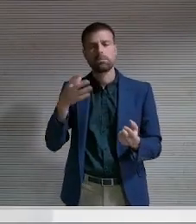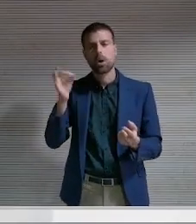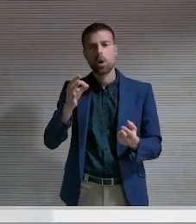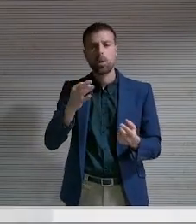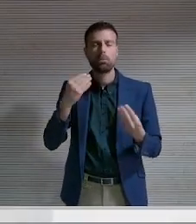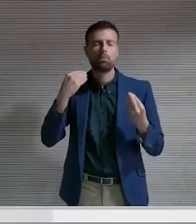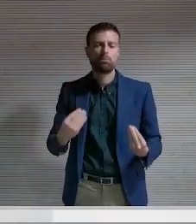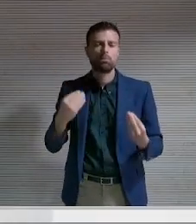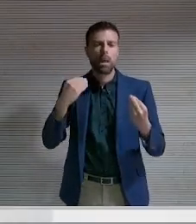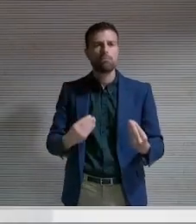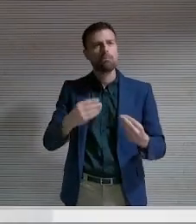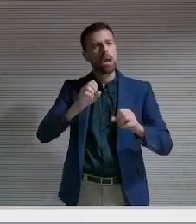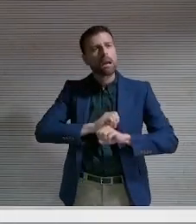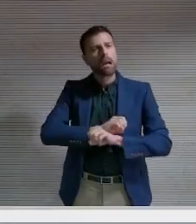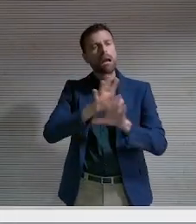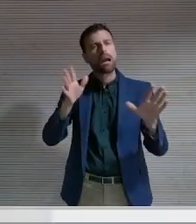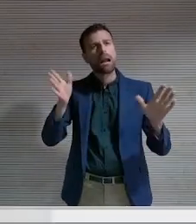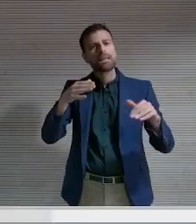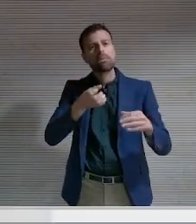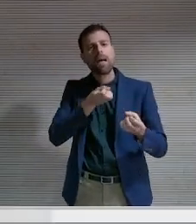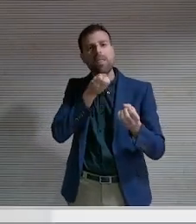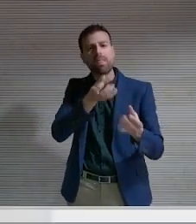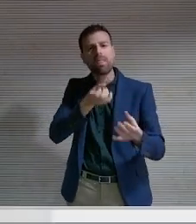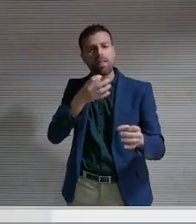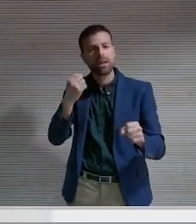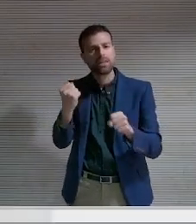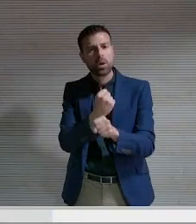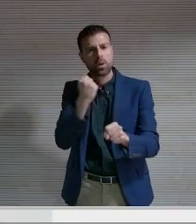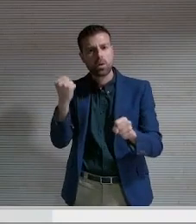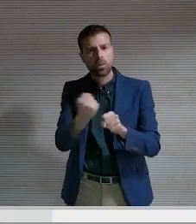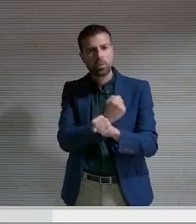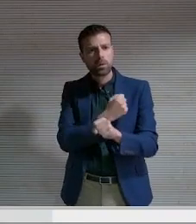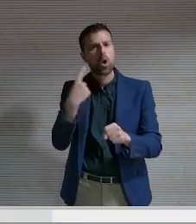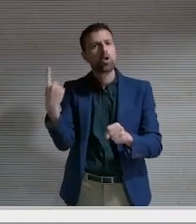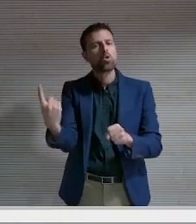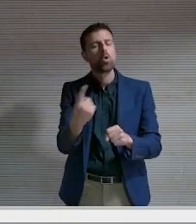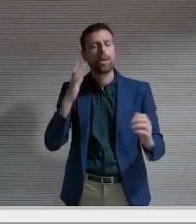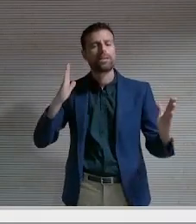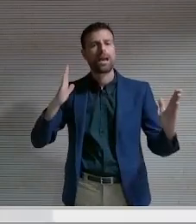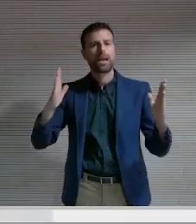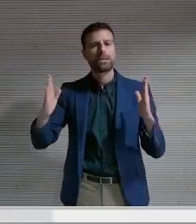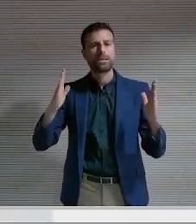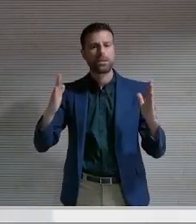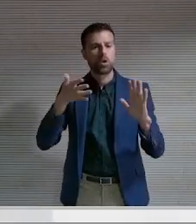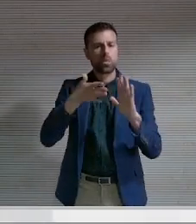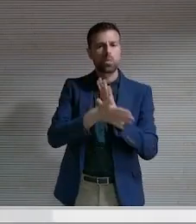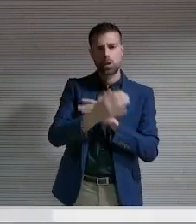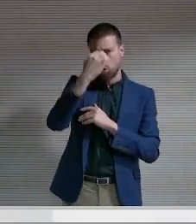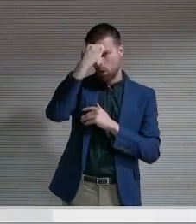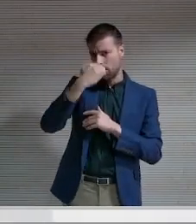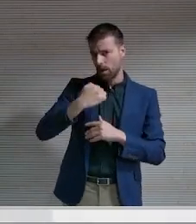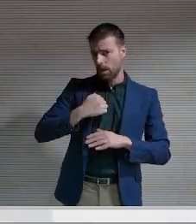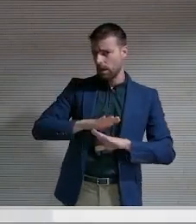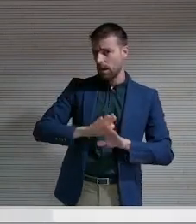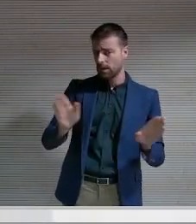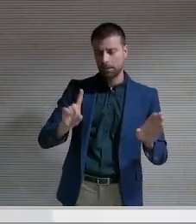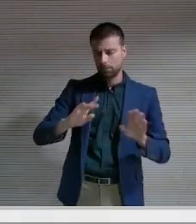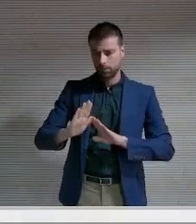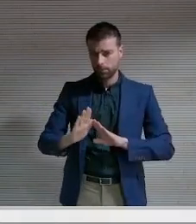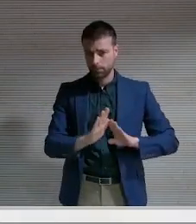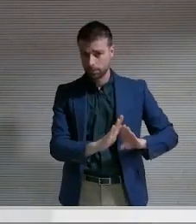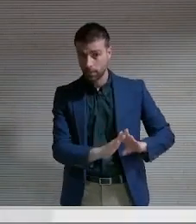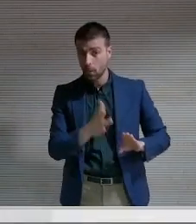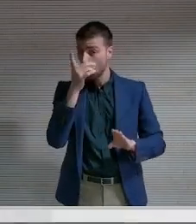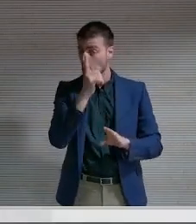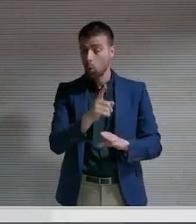aquestes excel·lents dades d'ocupació només al component estacional provocat per la Setmana Santa. No